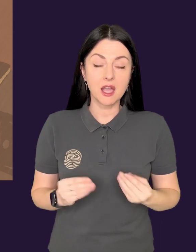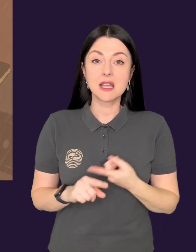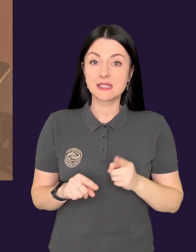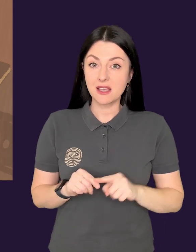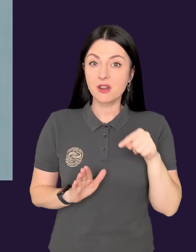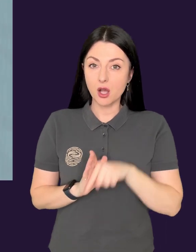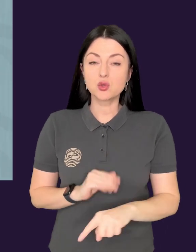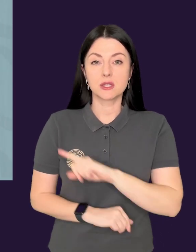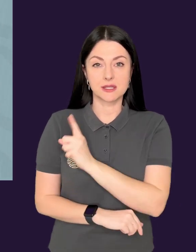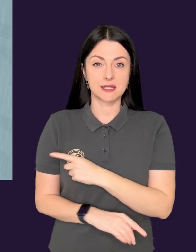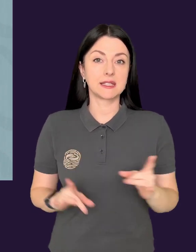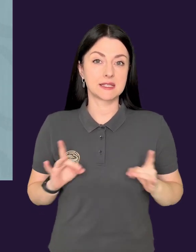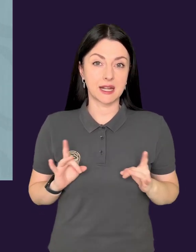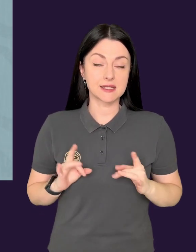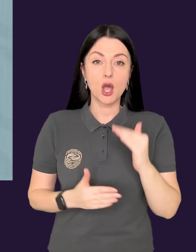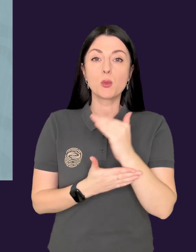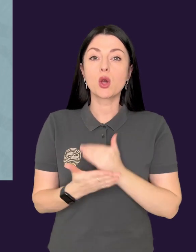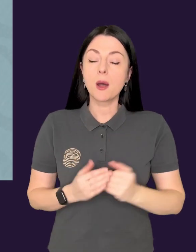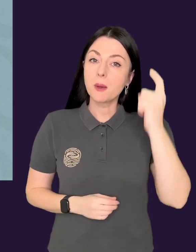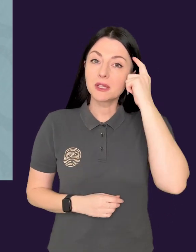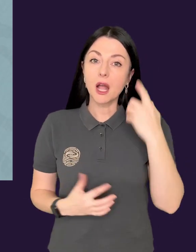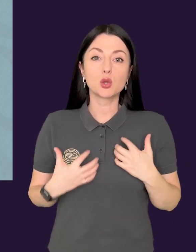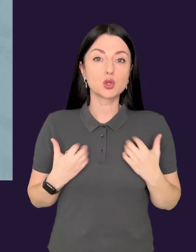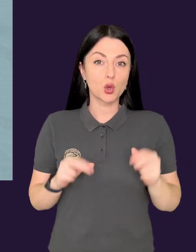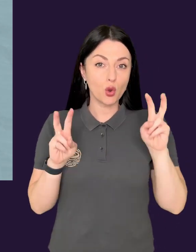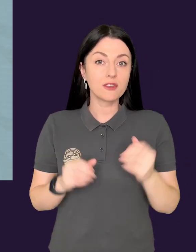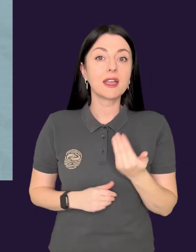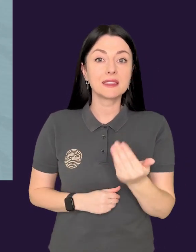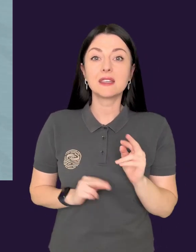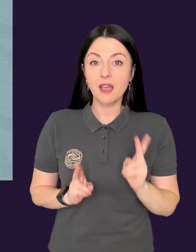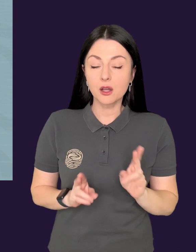стрес. Програма ментального здоров'я «Ти як?» розповідає, як